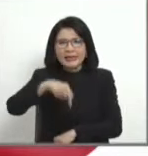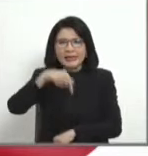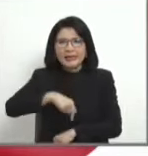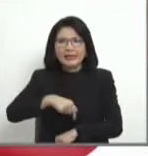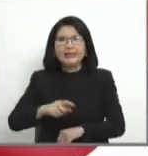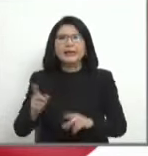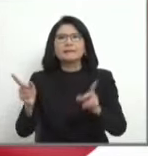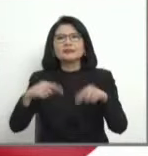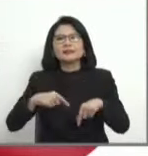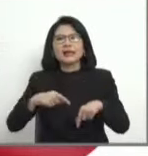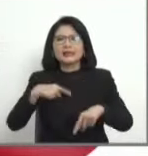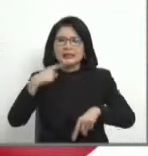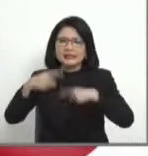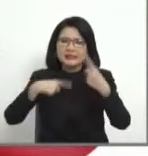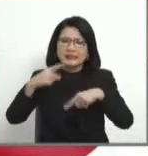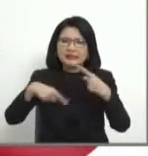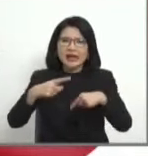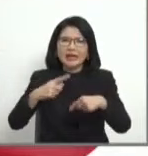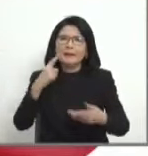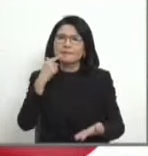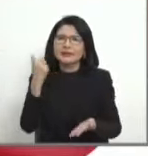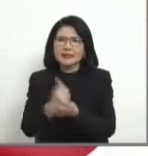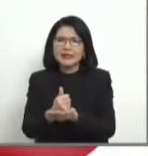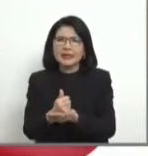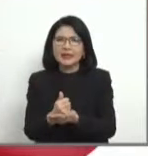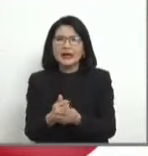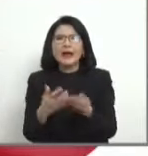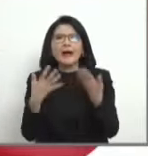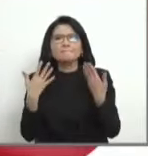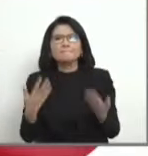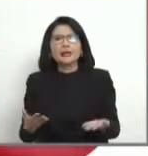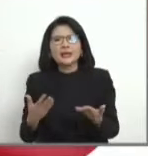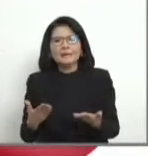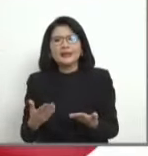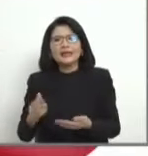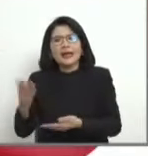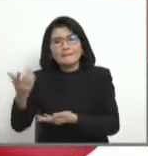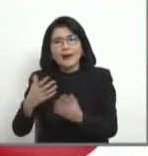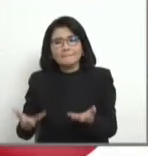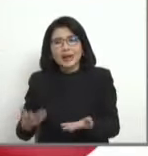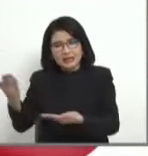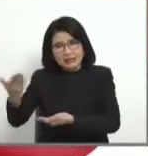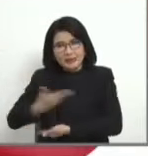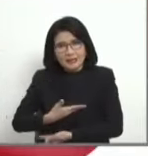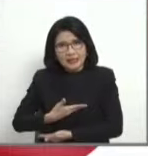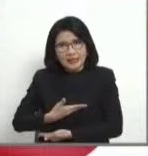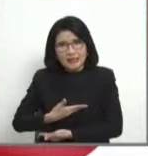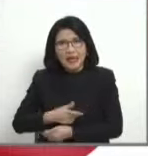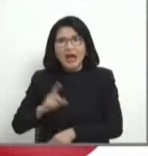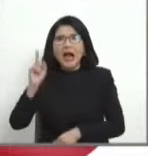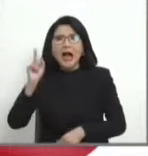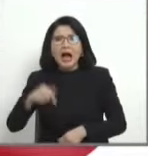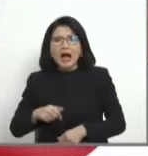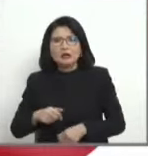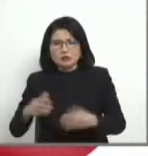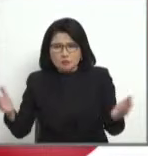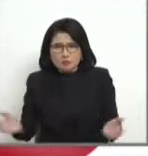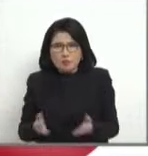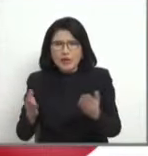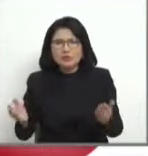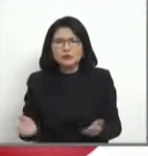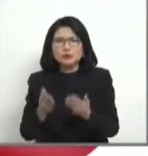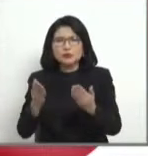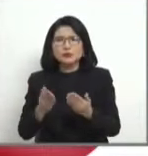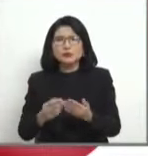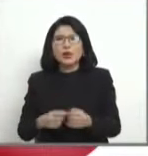cerita utama. Pak Ganjar, apa kemudian yang bisa kita dapatkan ketika kemudian kita harus memacu diri agar nasib